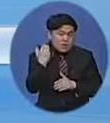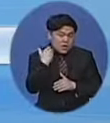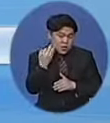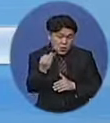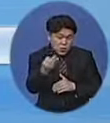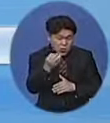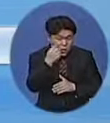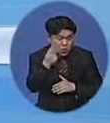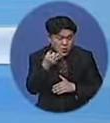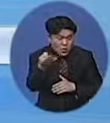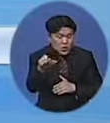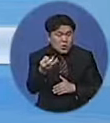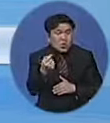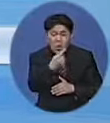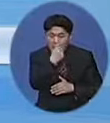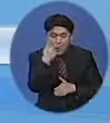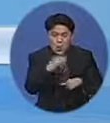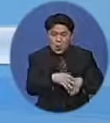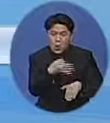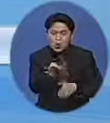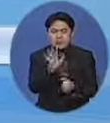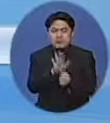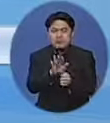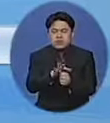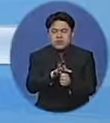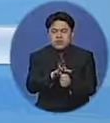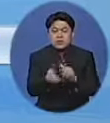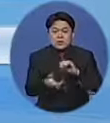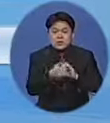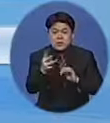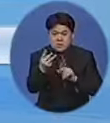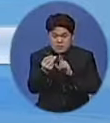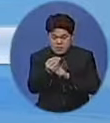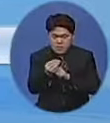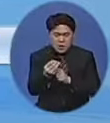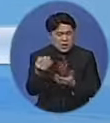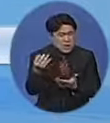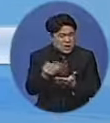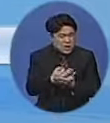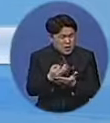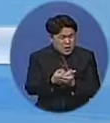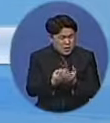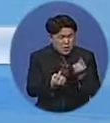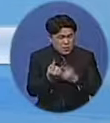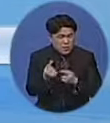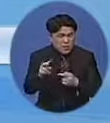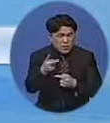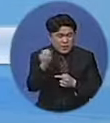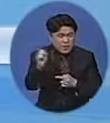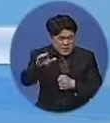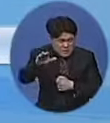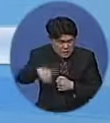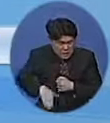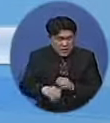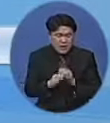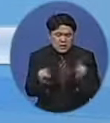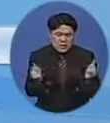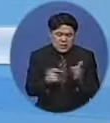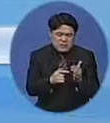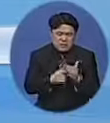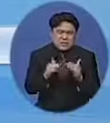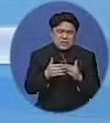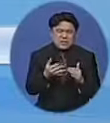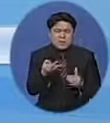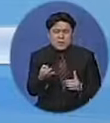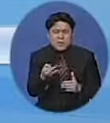지원합니다. 대상은 최저생계비 200% 이내의 저소득 가정 가운데 긴급한 주거비 지원이 필요한